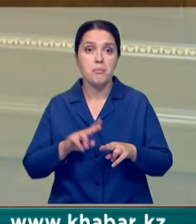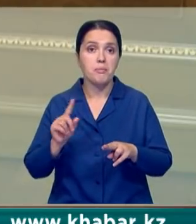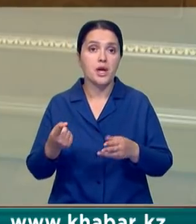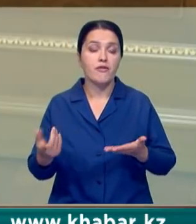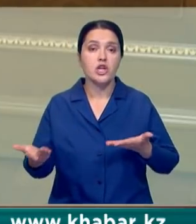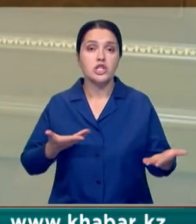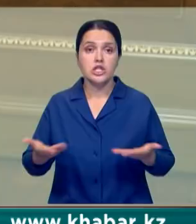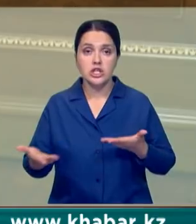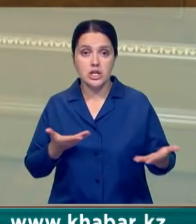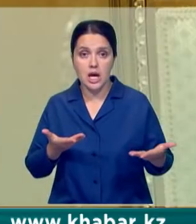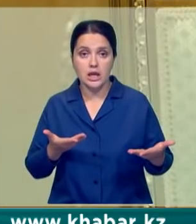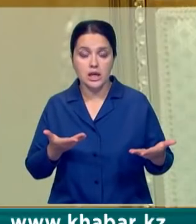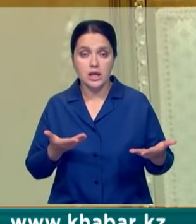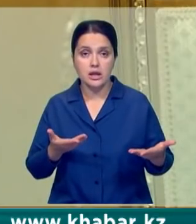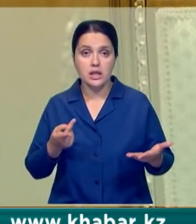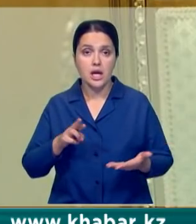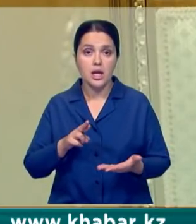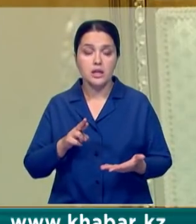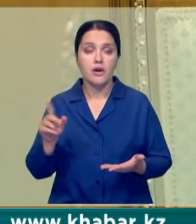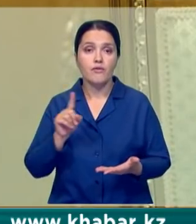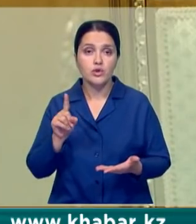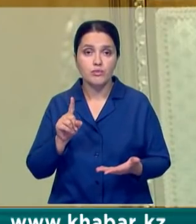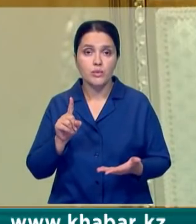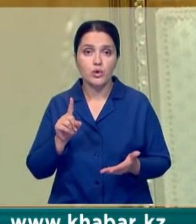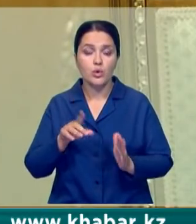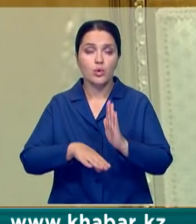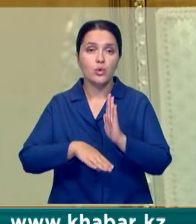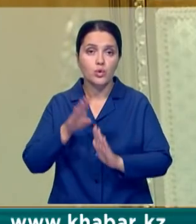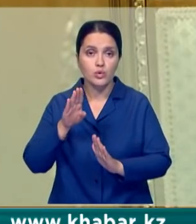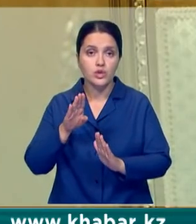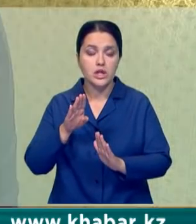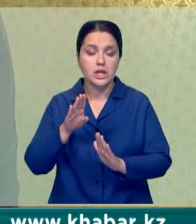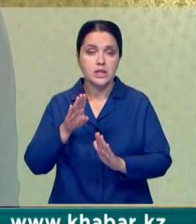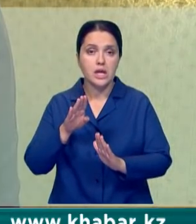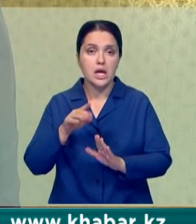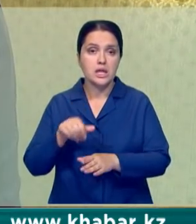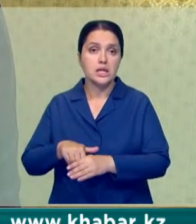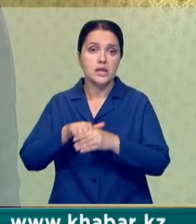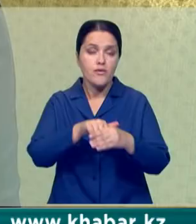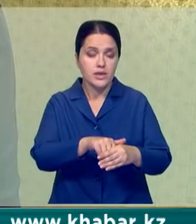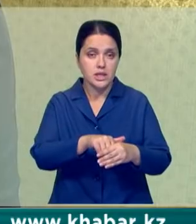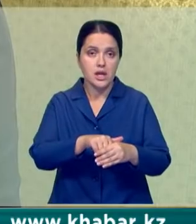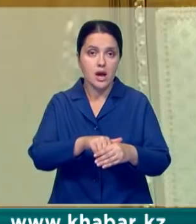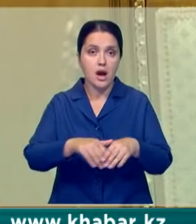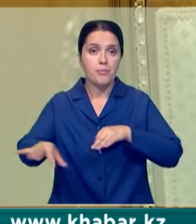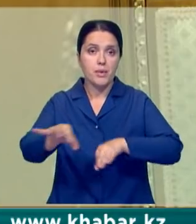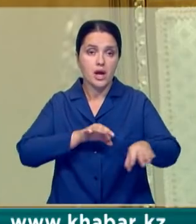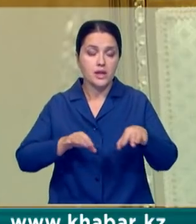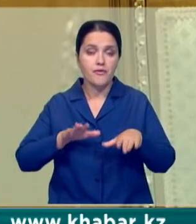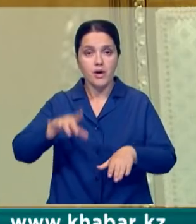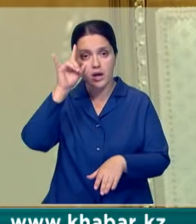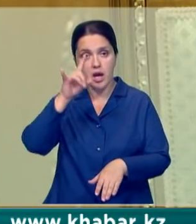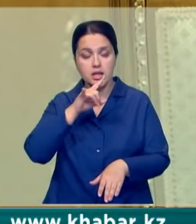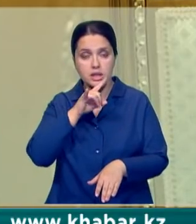для того чтобы наладить финансирование проектов в казахстане мы